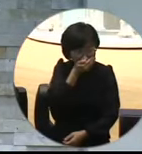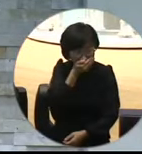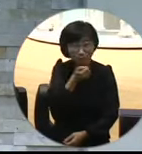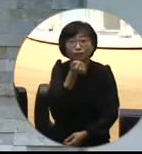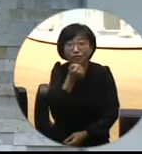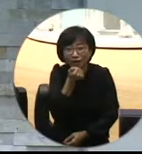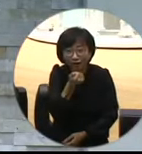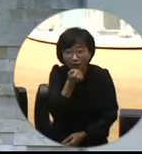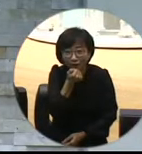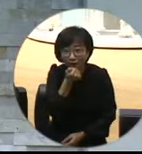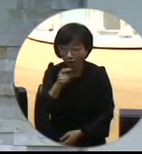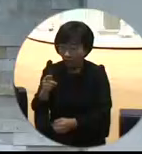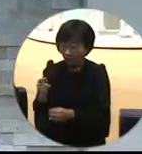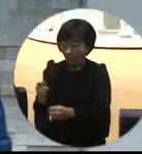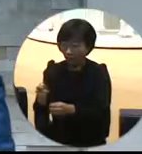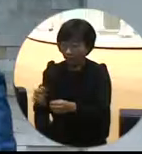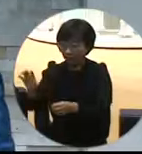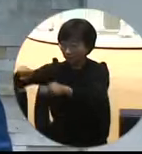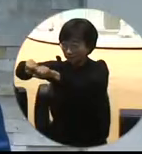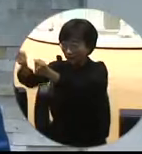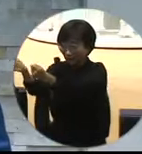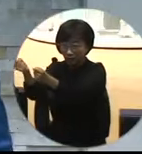없지요. 그런데요.